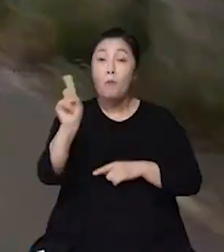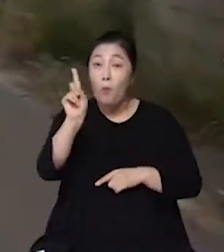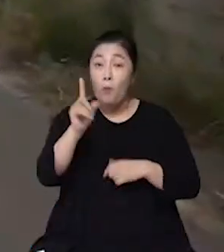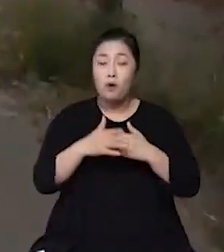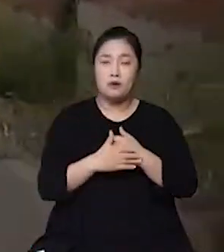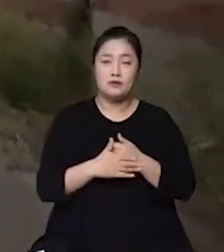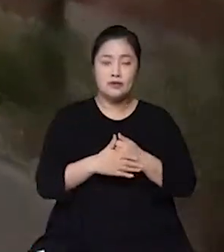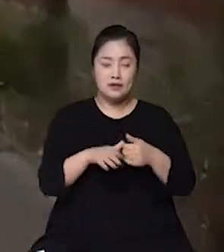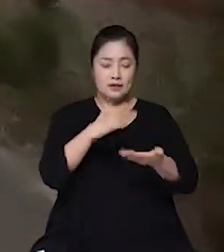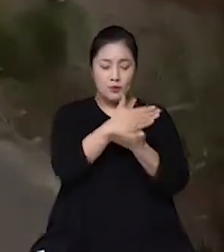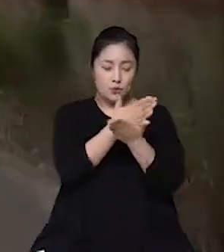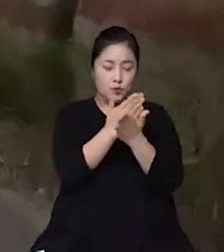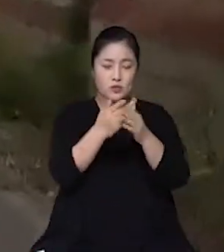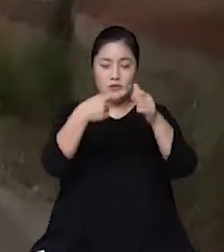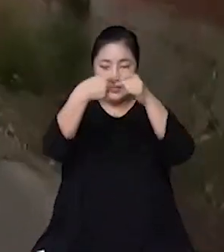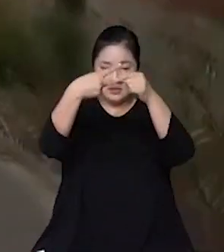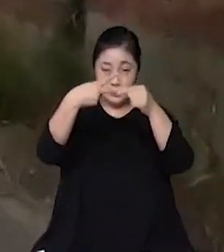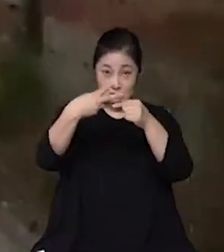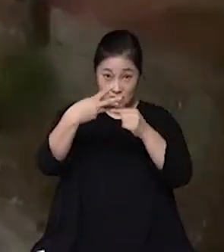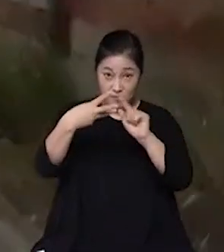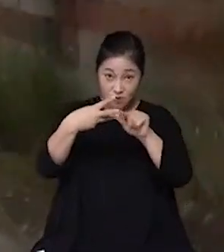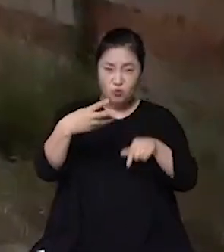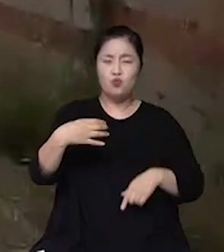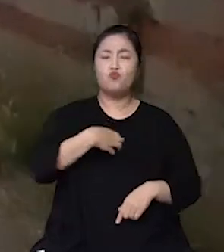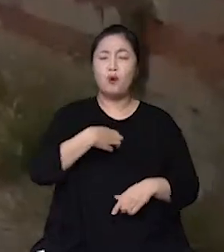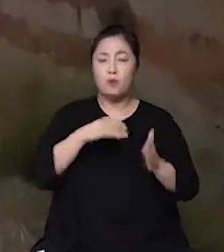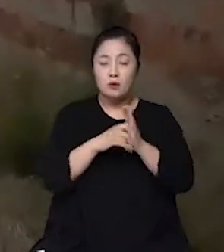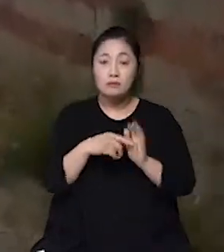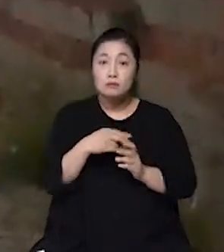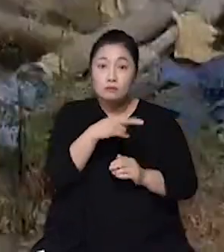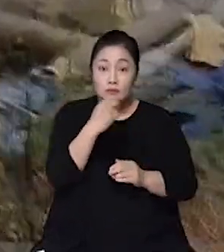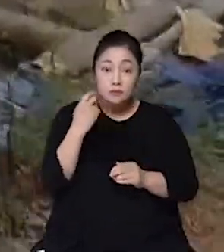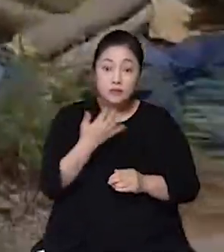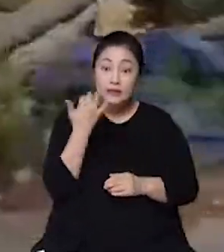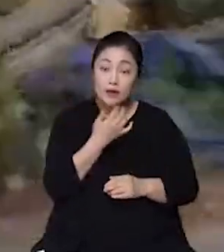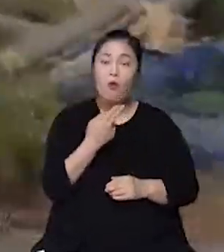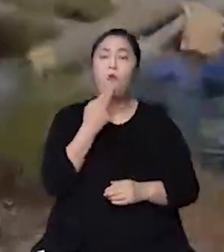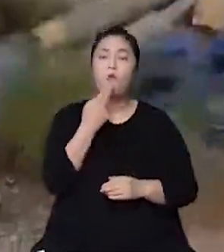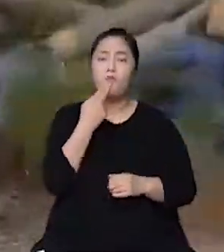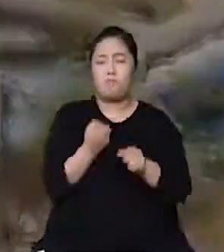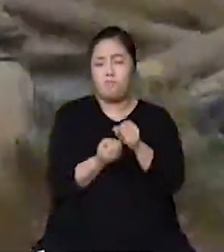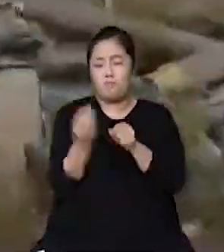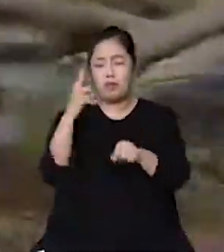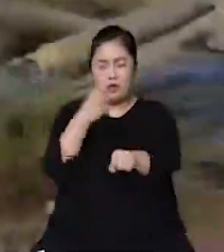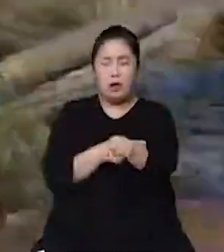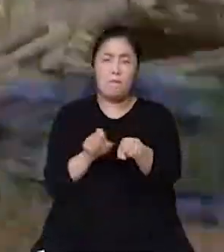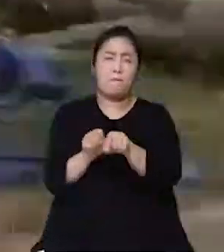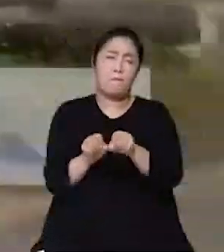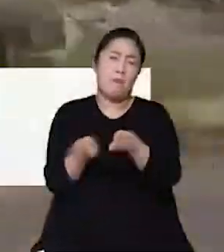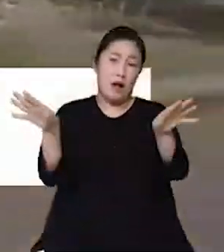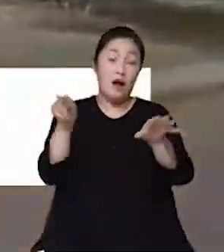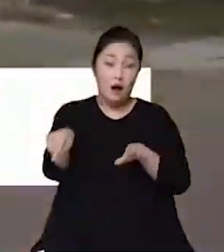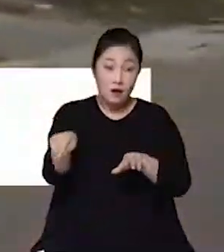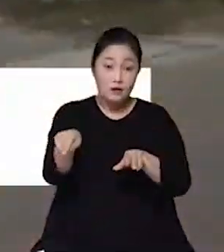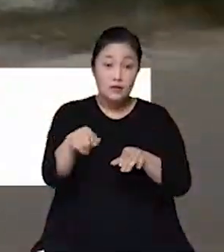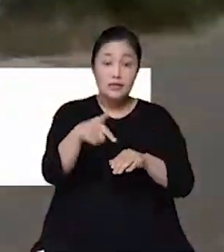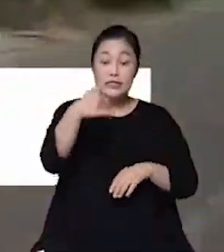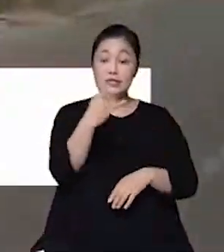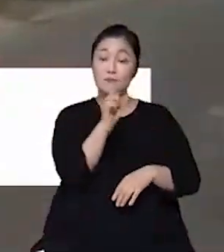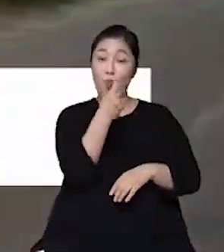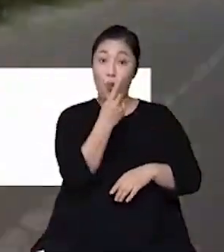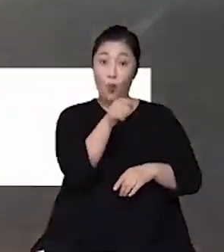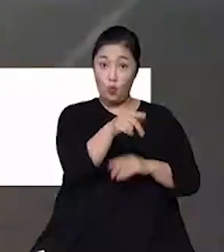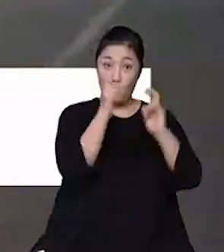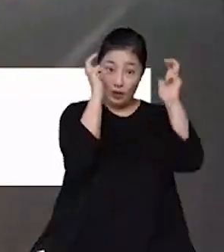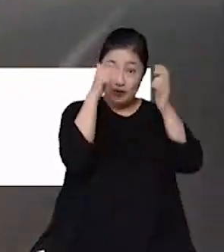트리클로로실란은 제3위험물로 분류되는 무색의 자연 발화성 가스입니다. 금호 PNB 측은